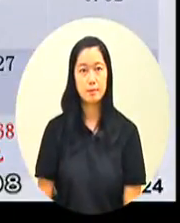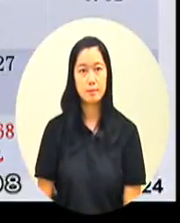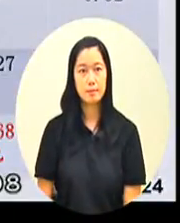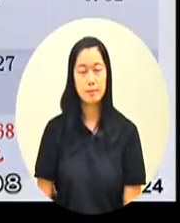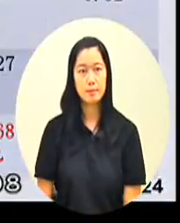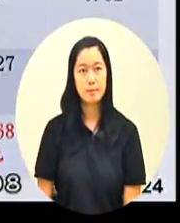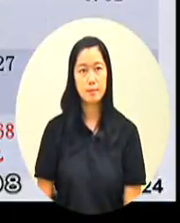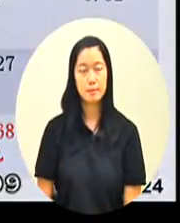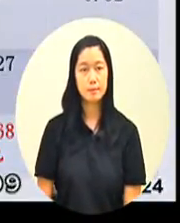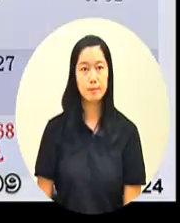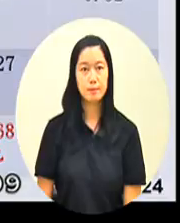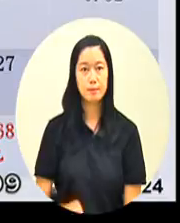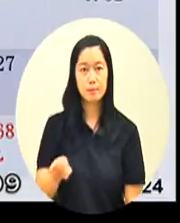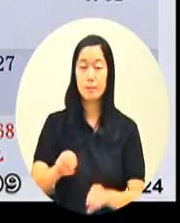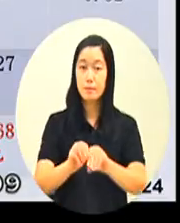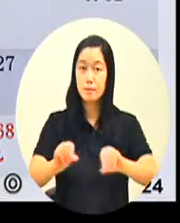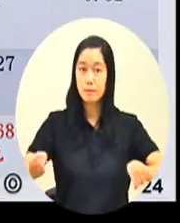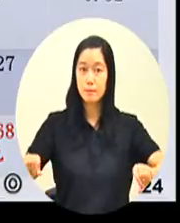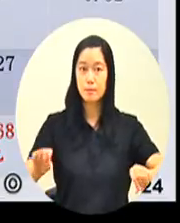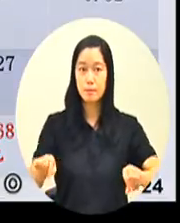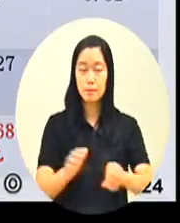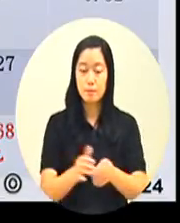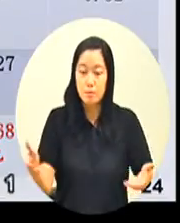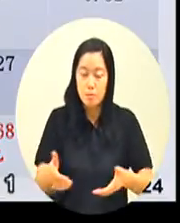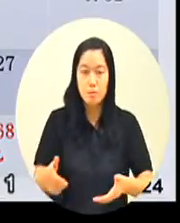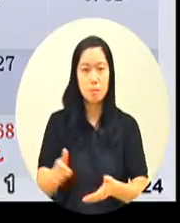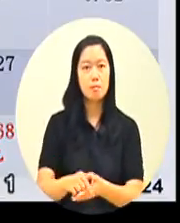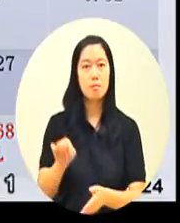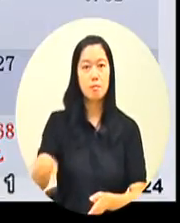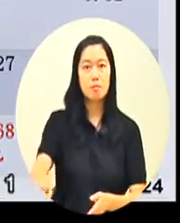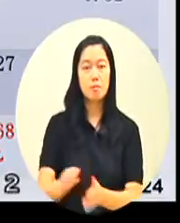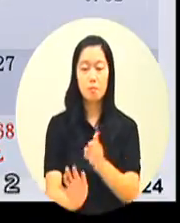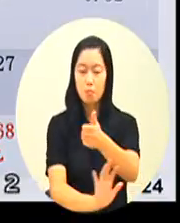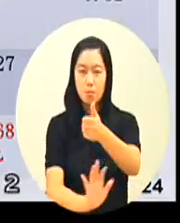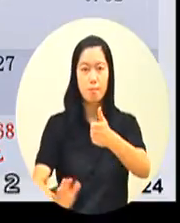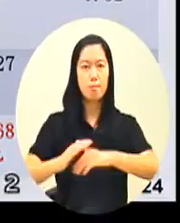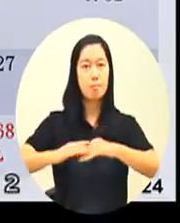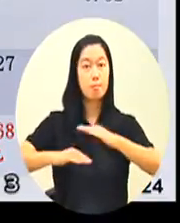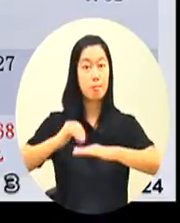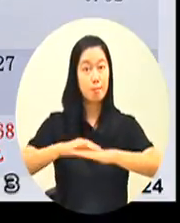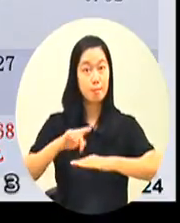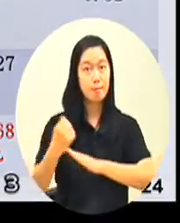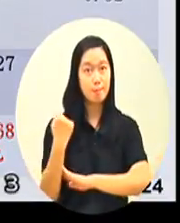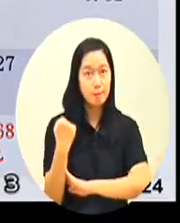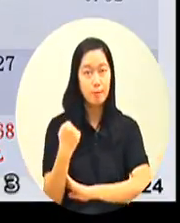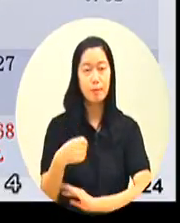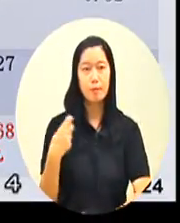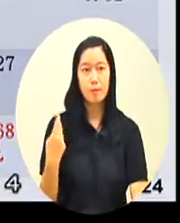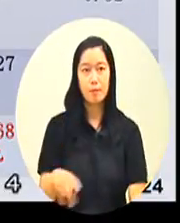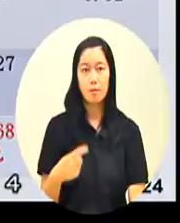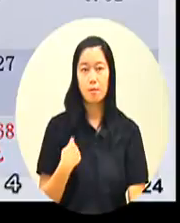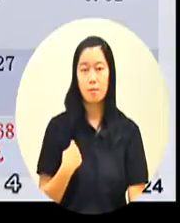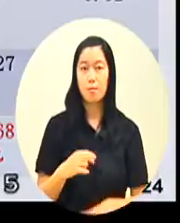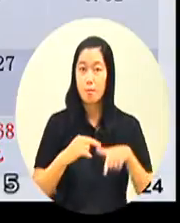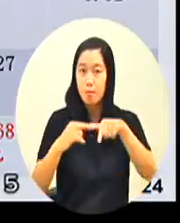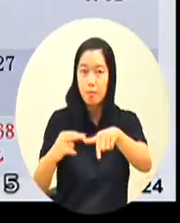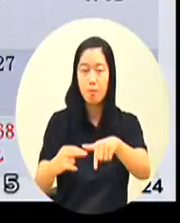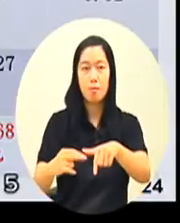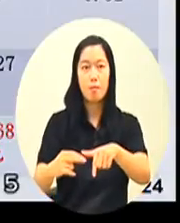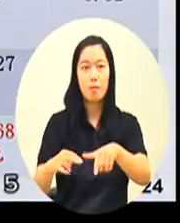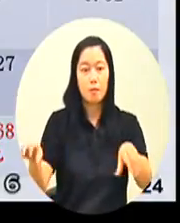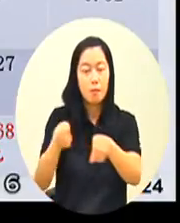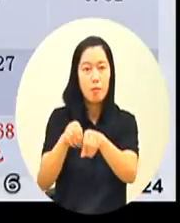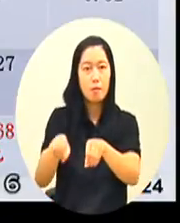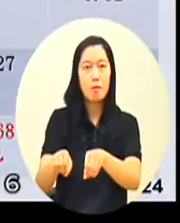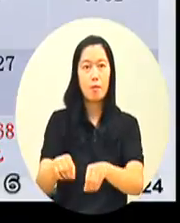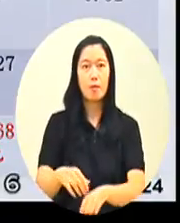那在土地开发方面在各局处的努力之下我们当中介媒台